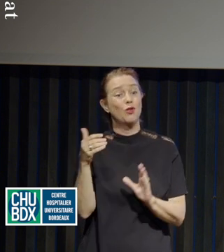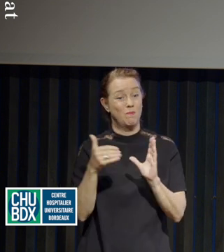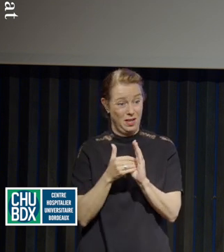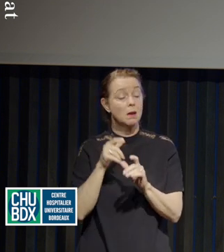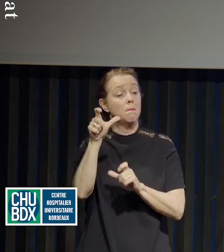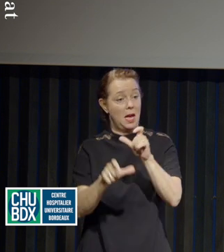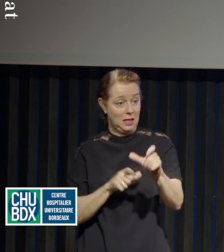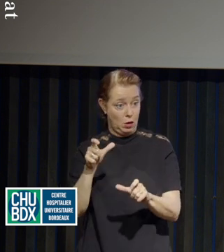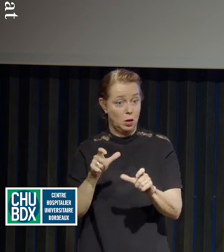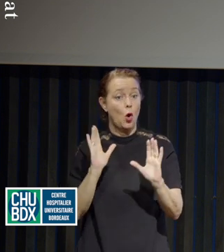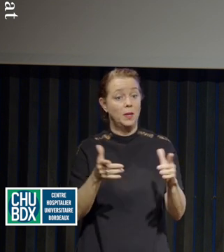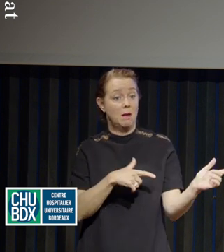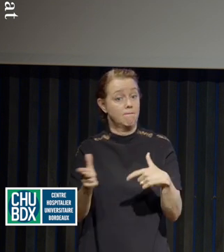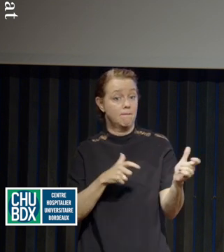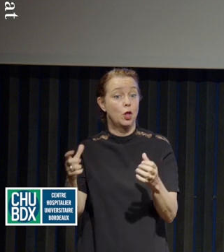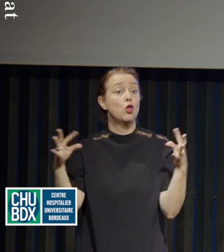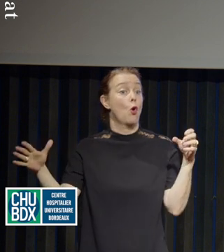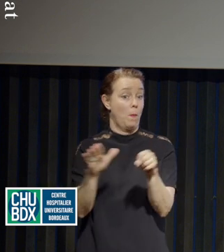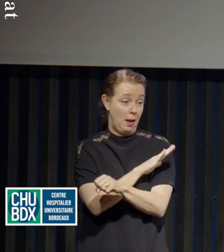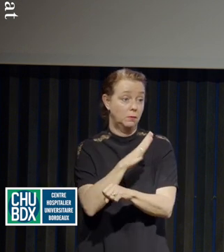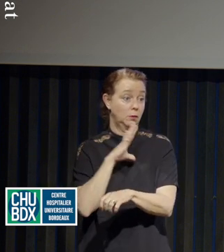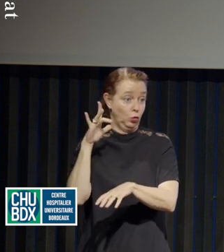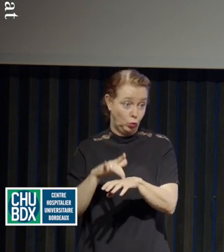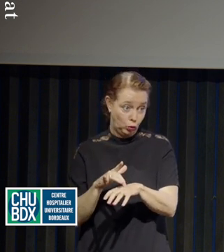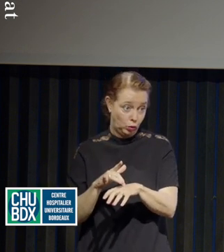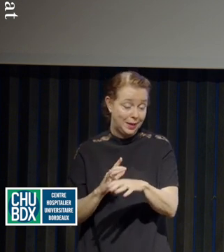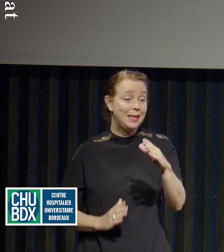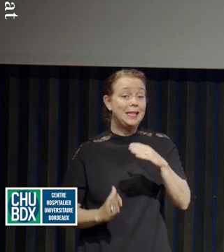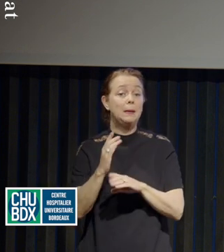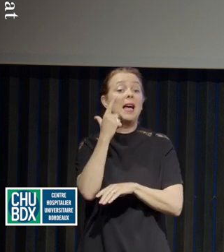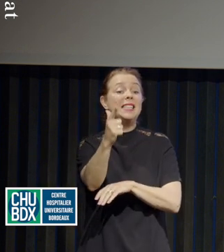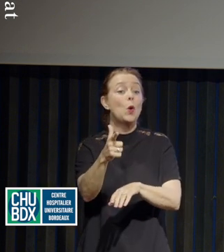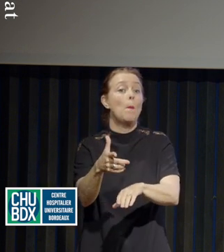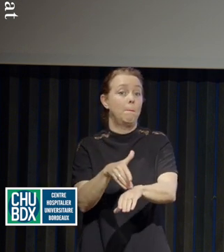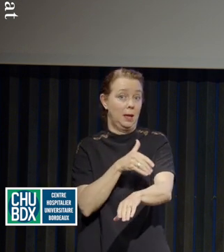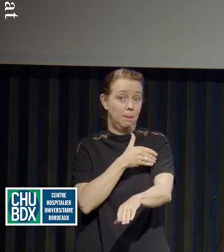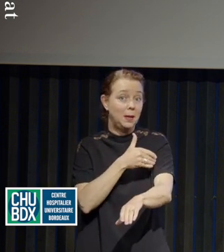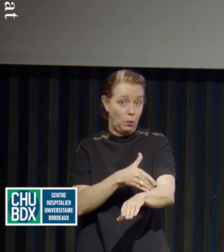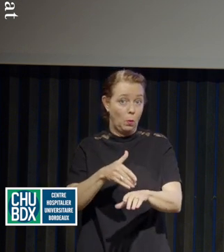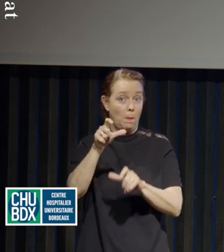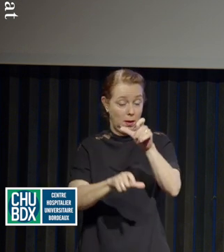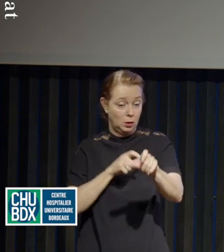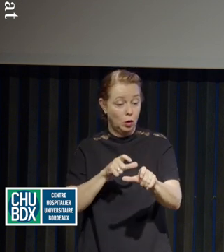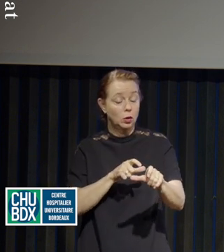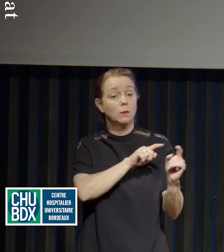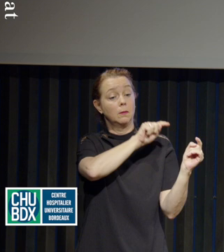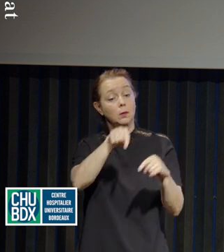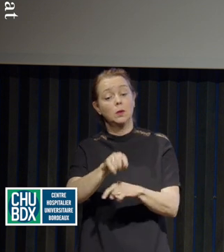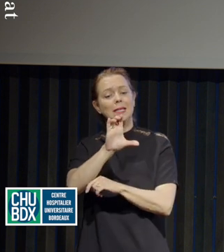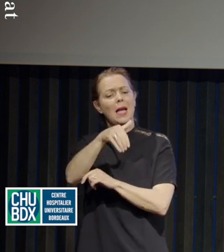été hospitalisées en psychiatrie à temps complet et plus de 2 millions de patients ont été suivis en consultation dans les